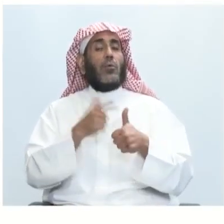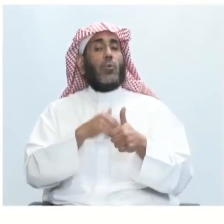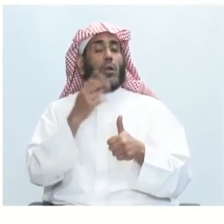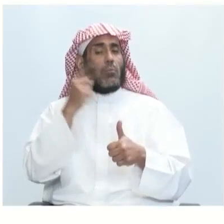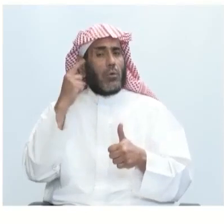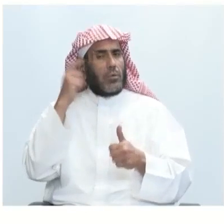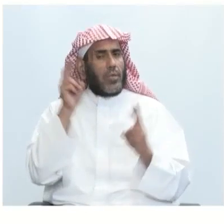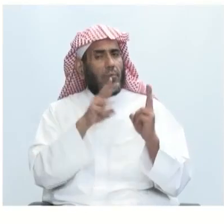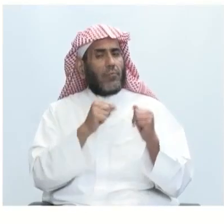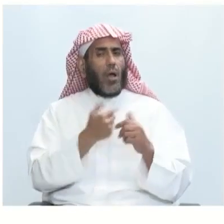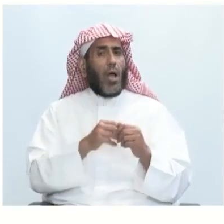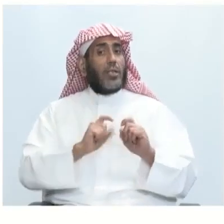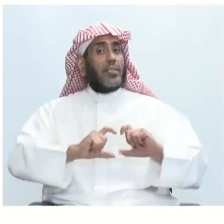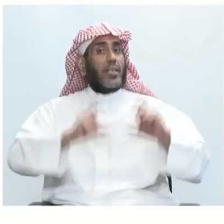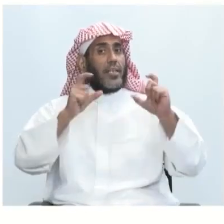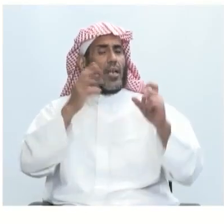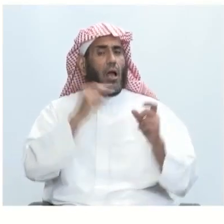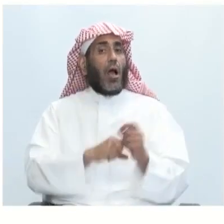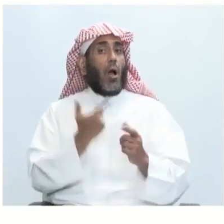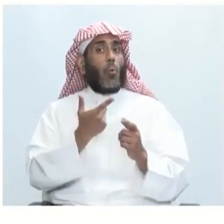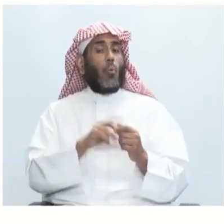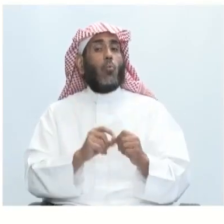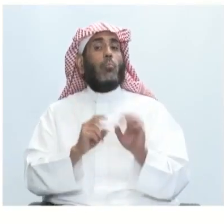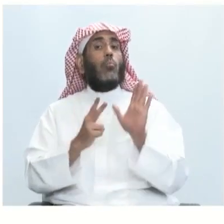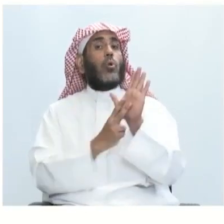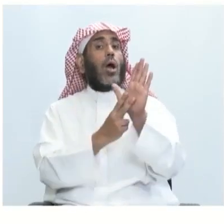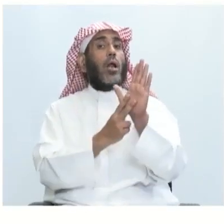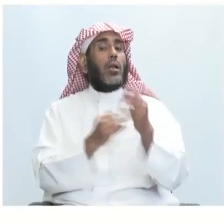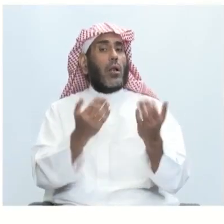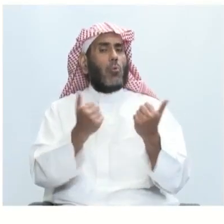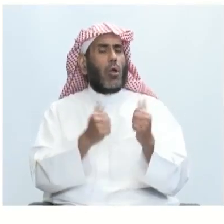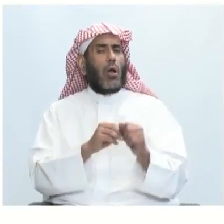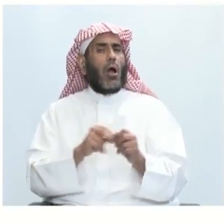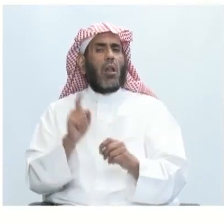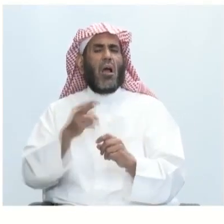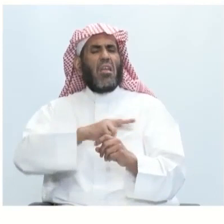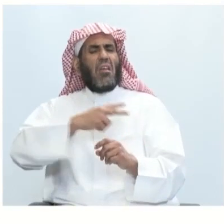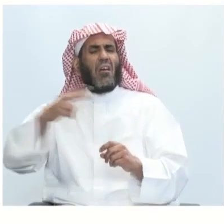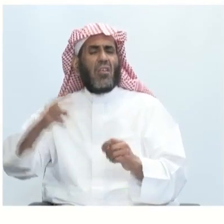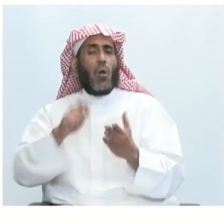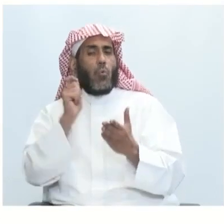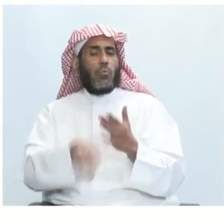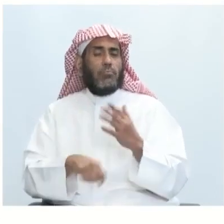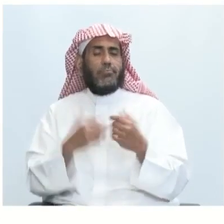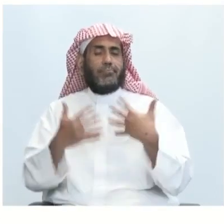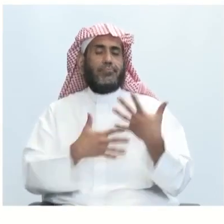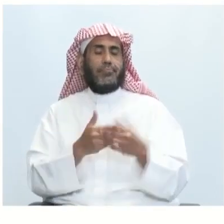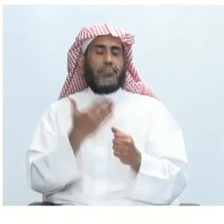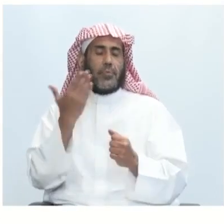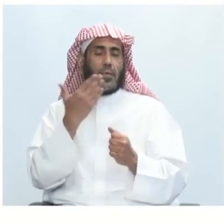التعرف على الدليل او البرهان المعطى على قضيه او حكم هنا